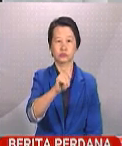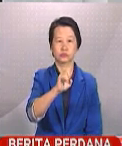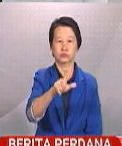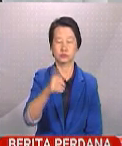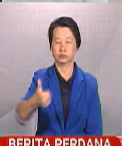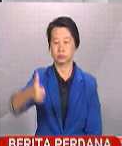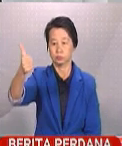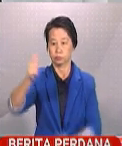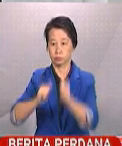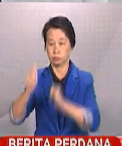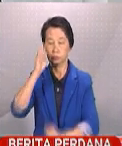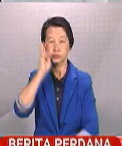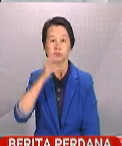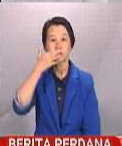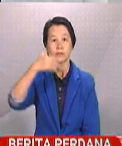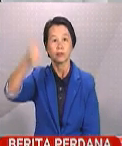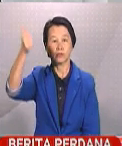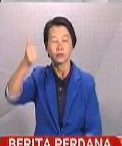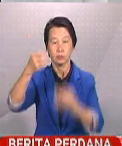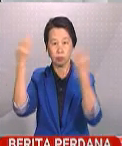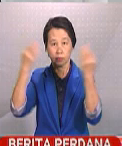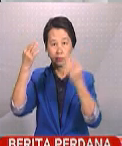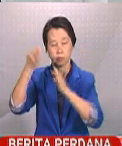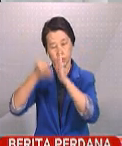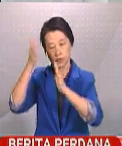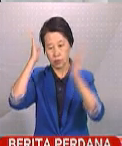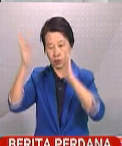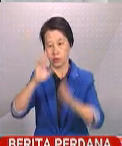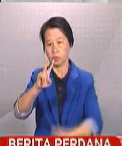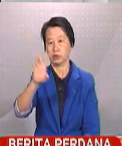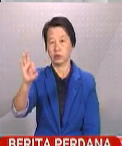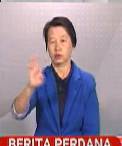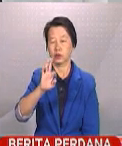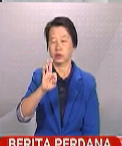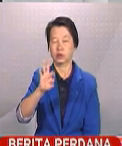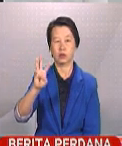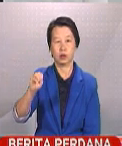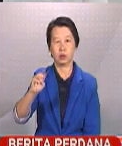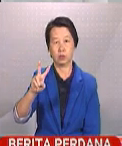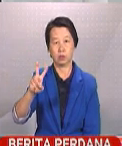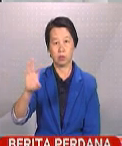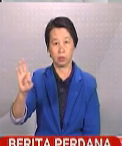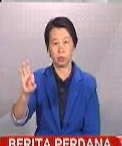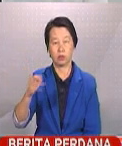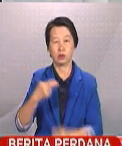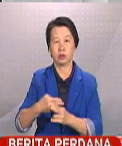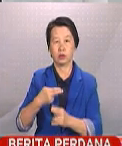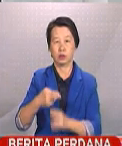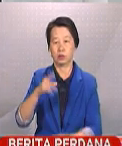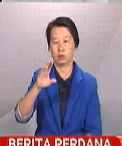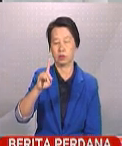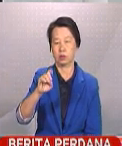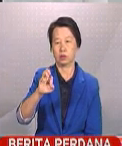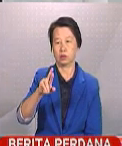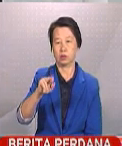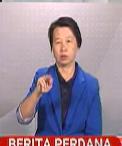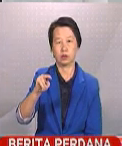pemenang anugerah pelakon wanita terbaik Festival Filem Malaysia ke-29 FFM29 Sangeeta